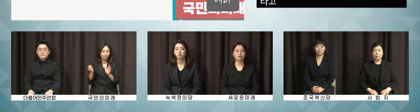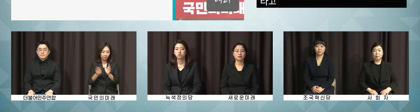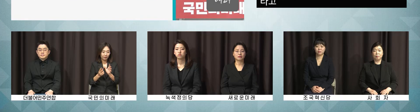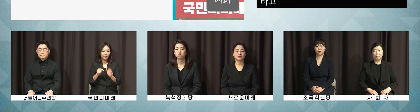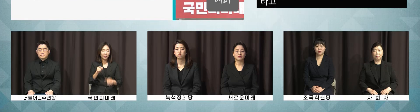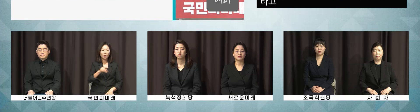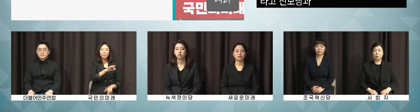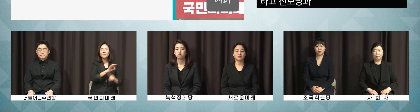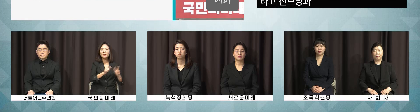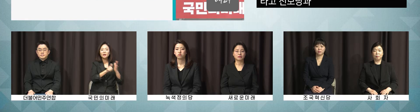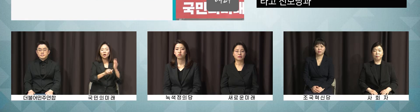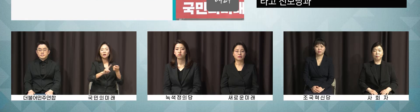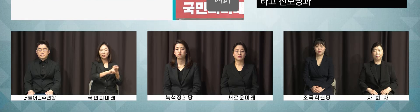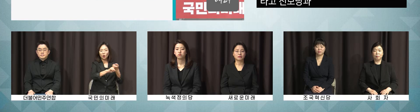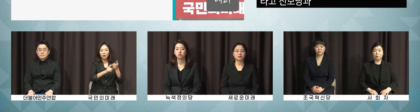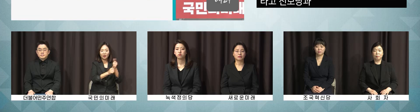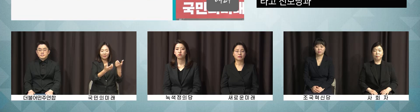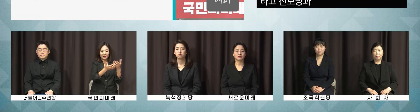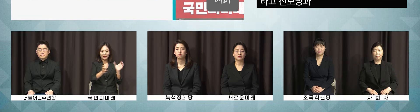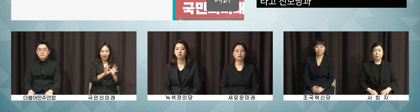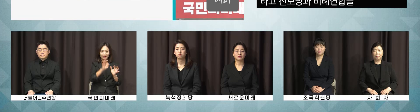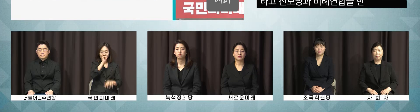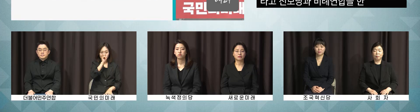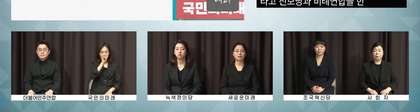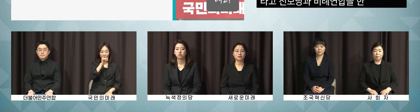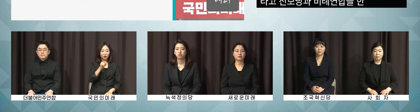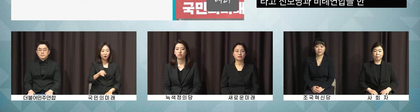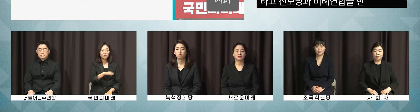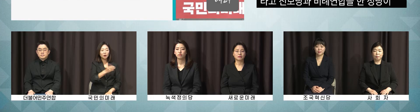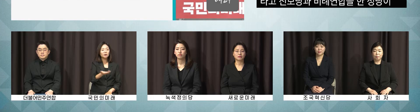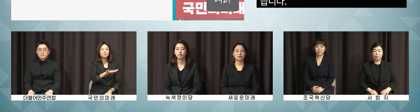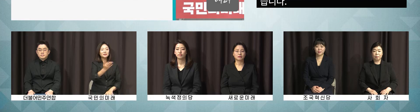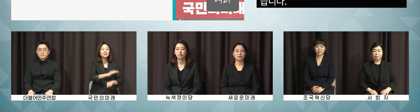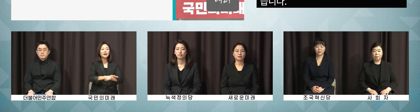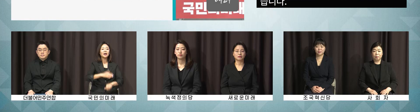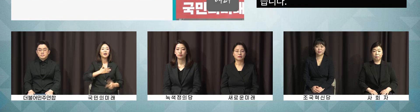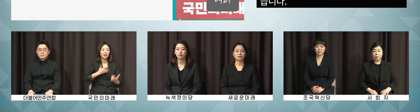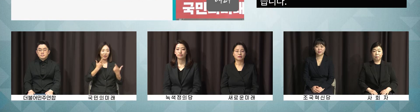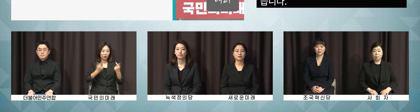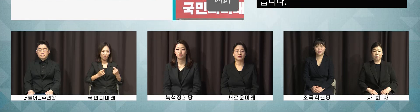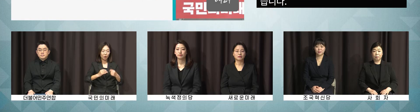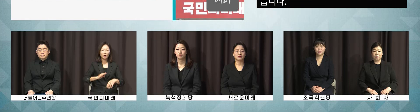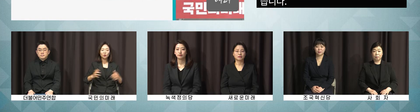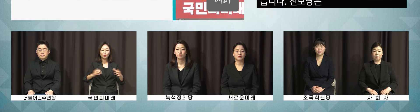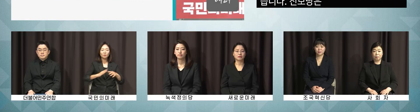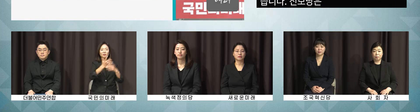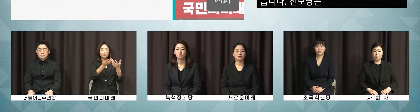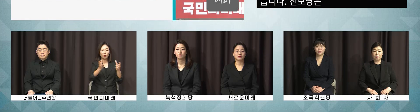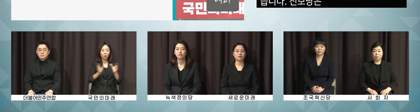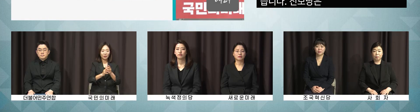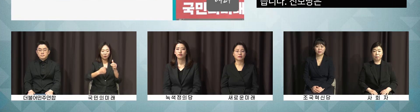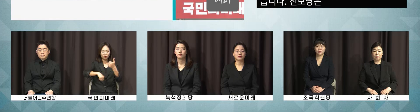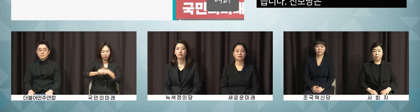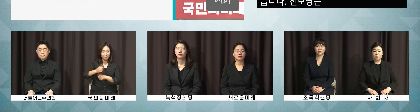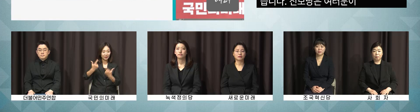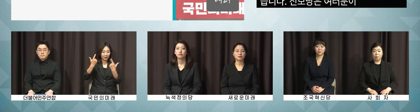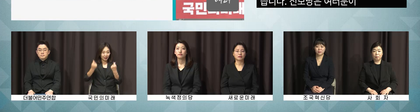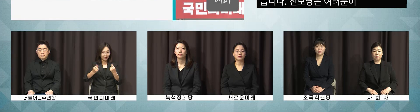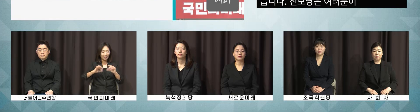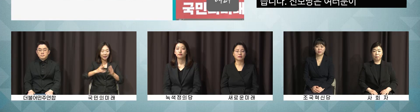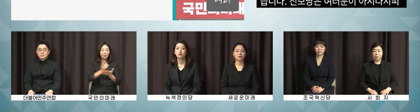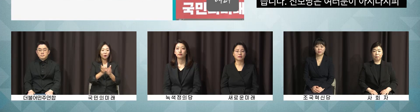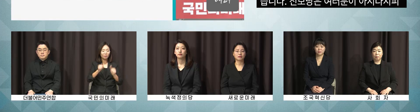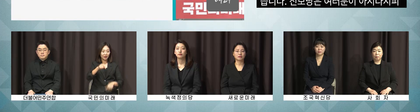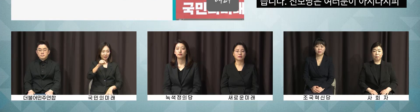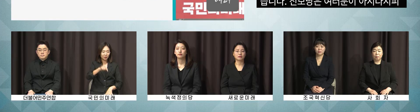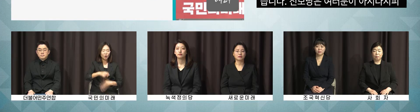이 비례연합을 한 정당이 있습니다. 진보당은 여러분들께서 잘 아시다시피 통진당의 후신이고 통진당은 이미